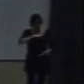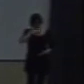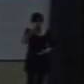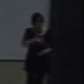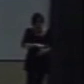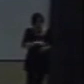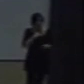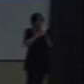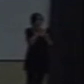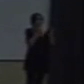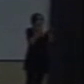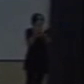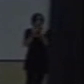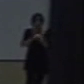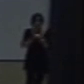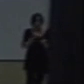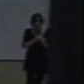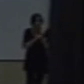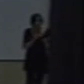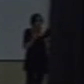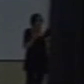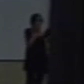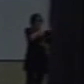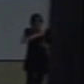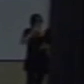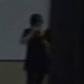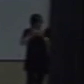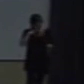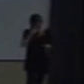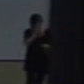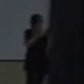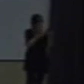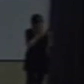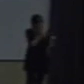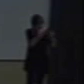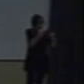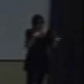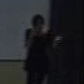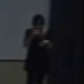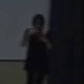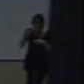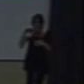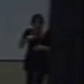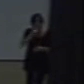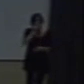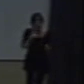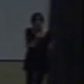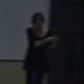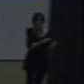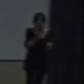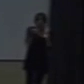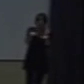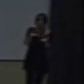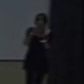trobar contactes directes. I això és l'altra banda, no? Això és la banda dels activistes que tenen algú, tinc això